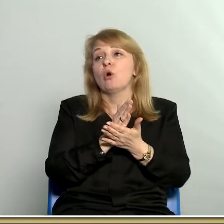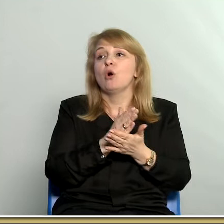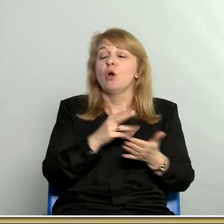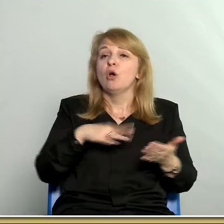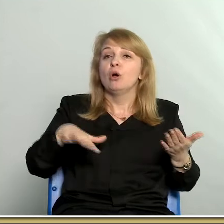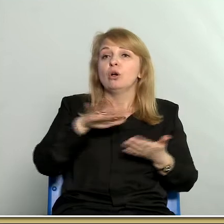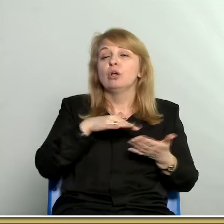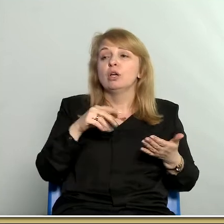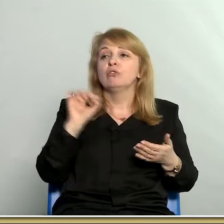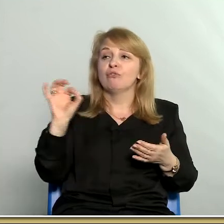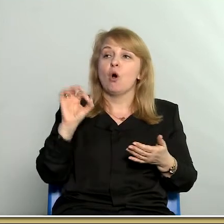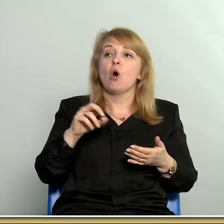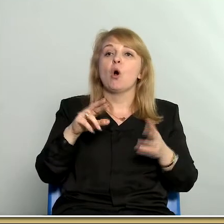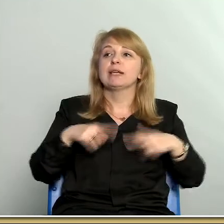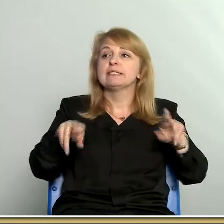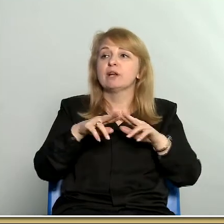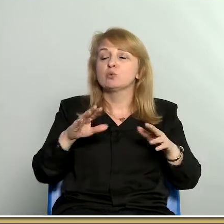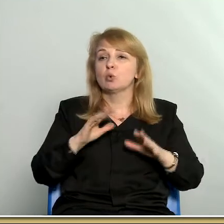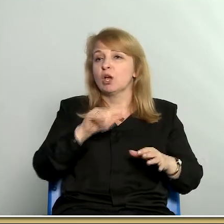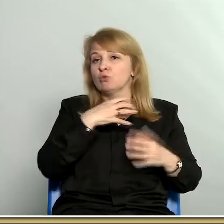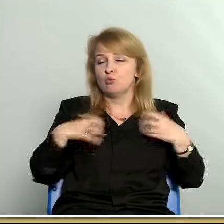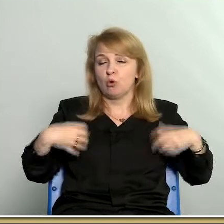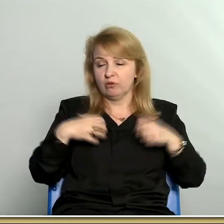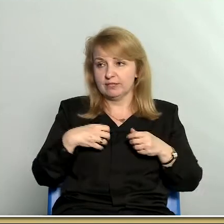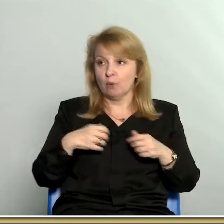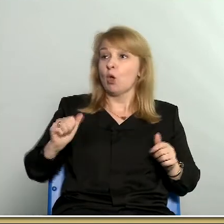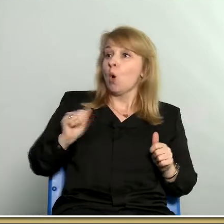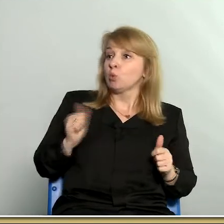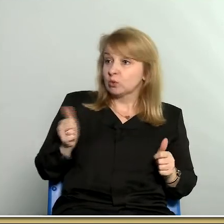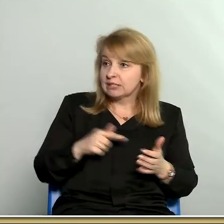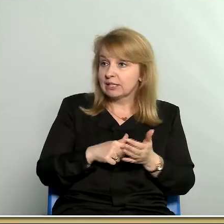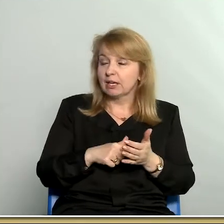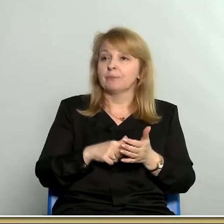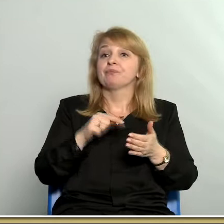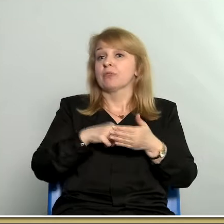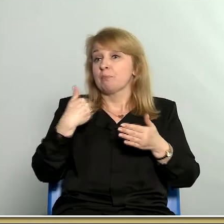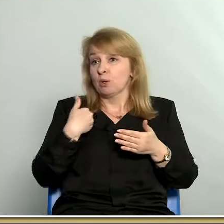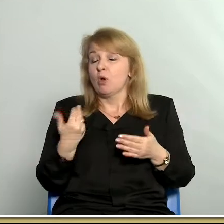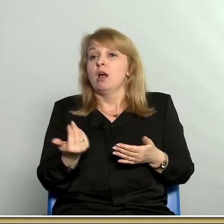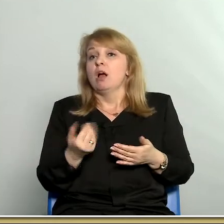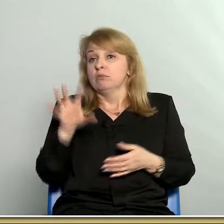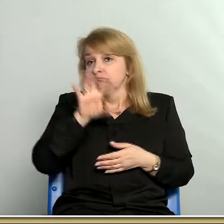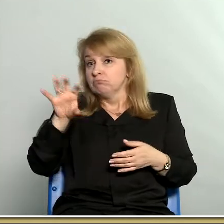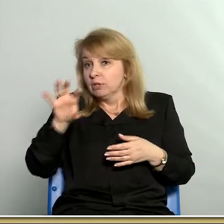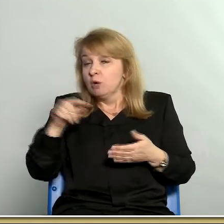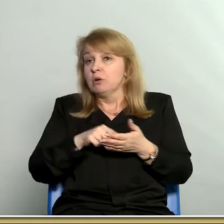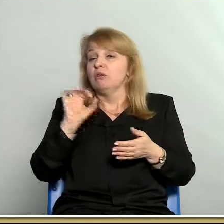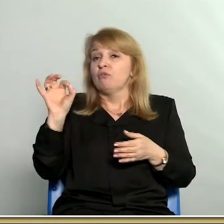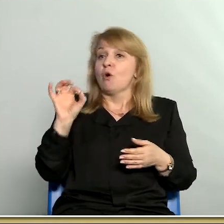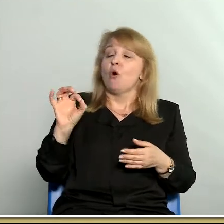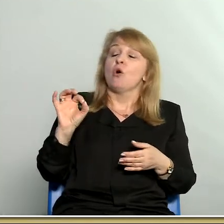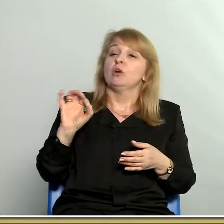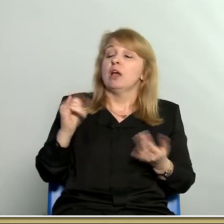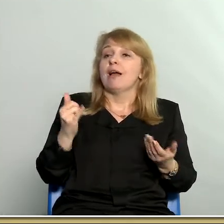Programie Operacyjnej Infrastruktury i Środowisko. Turystyka, na turystykę, którą dzisiaj mieliśmy dedykowane działanie, trzeba patrzeć przez pryzmat myśl przedsiębiorczości,